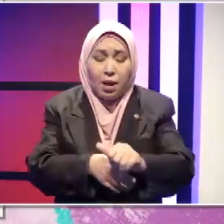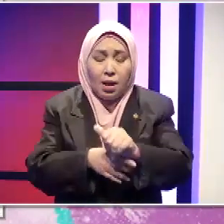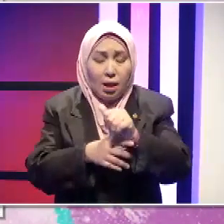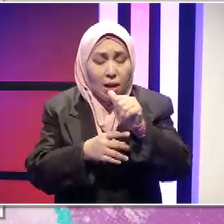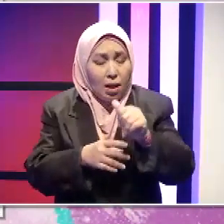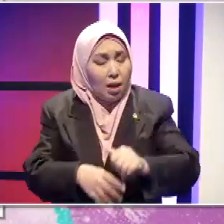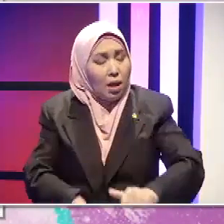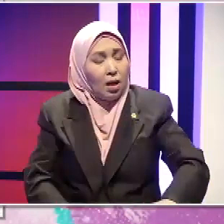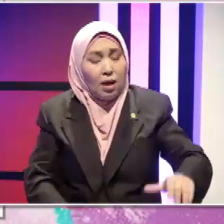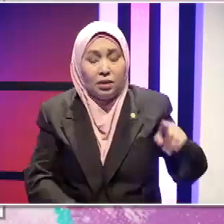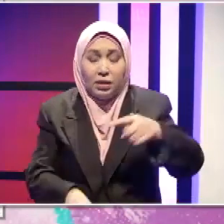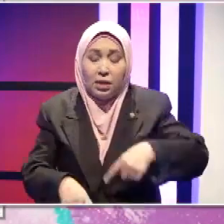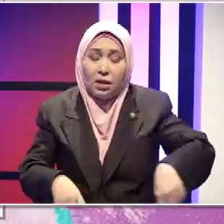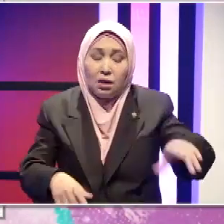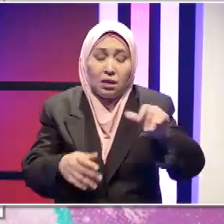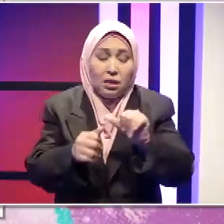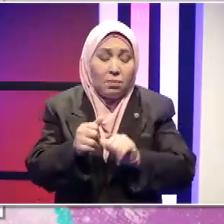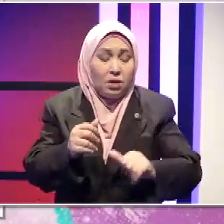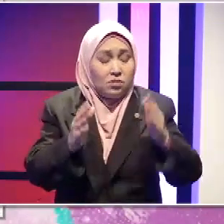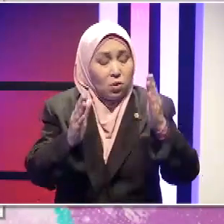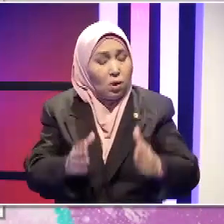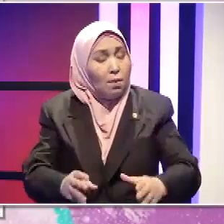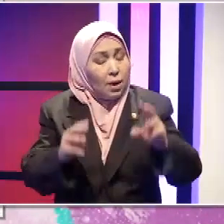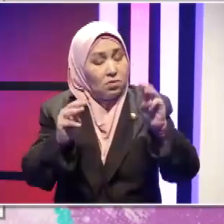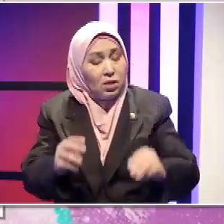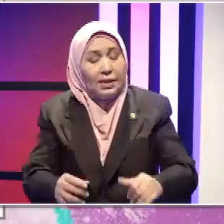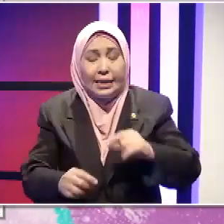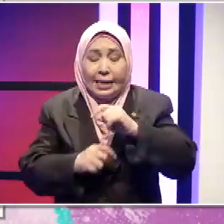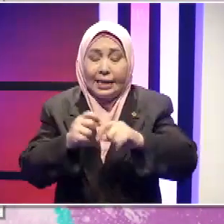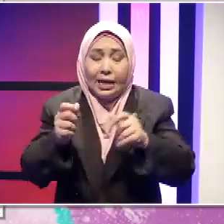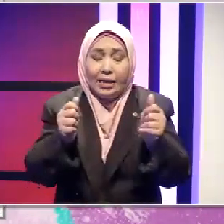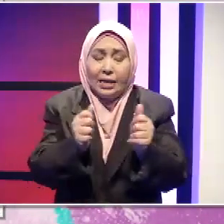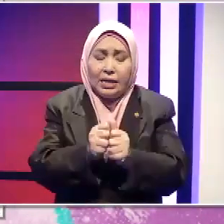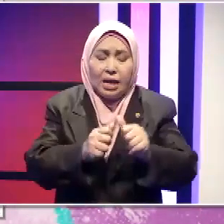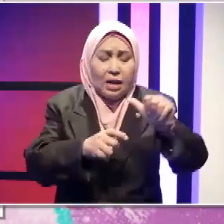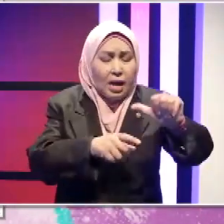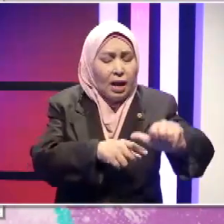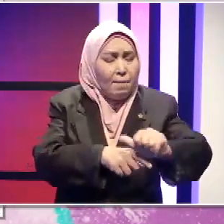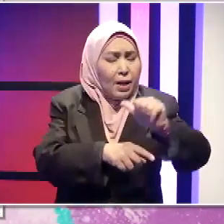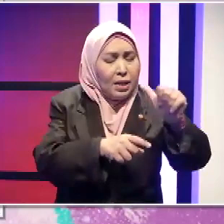money like old bihim yaumaidzin